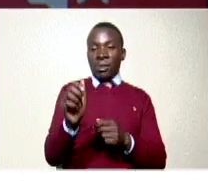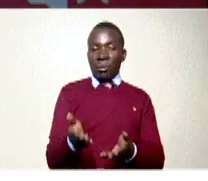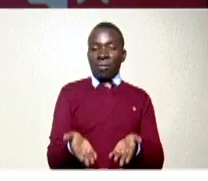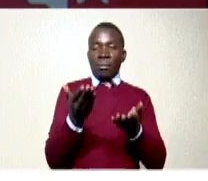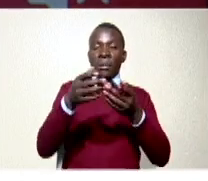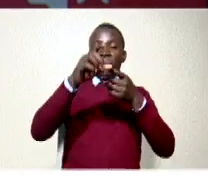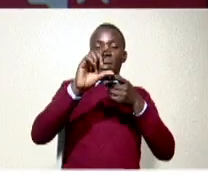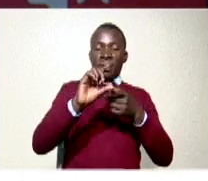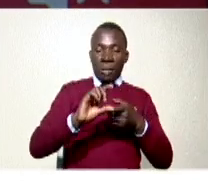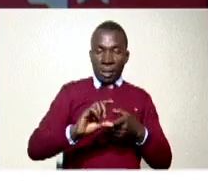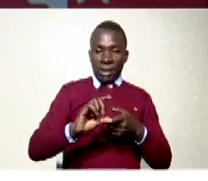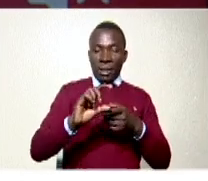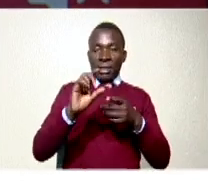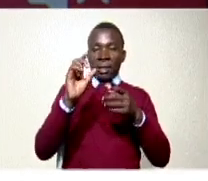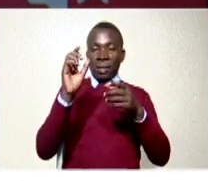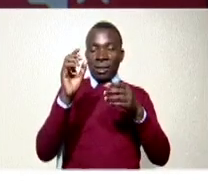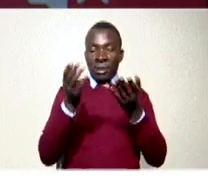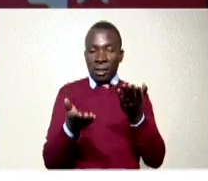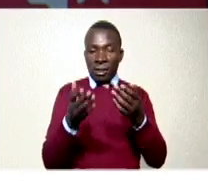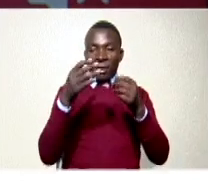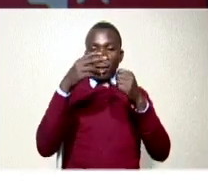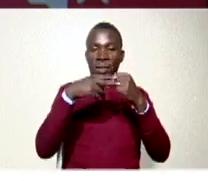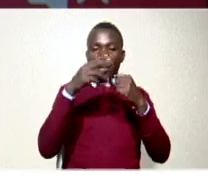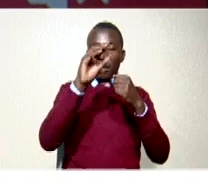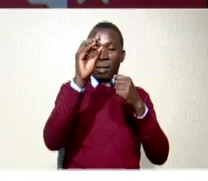yarazamutse yiyongereye ku rugero rwa